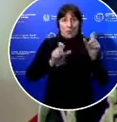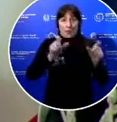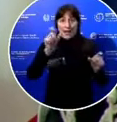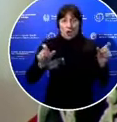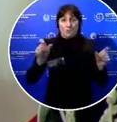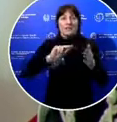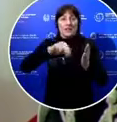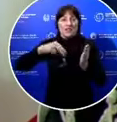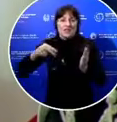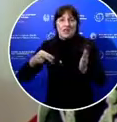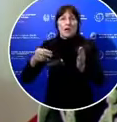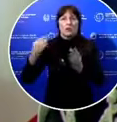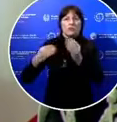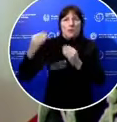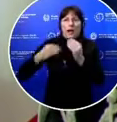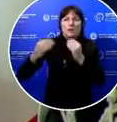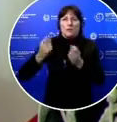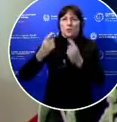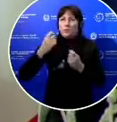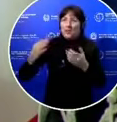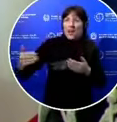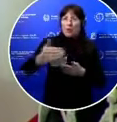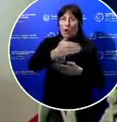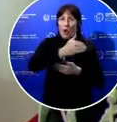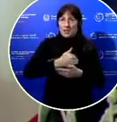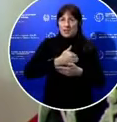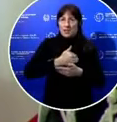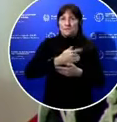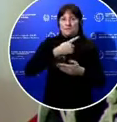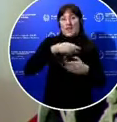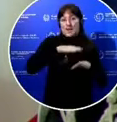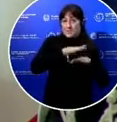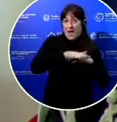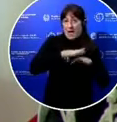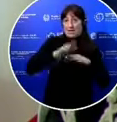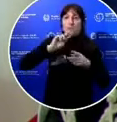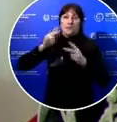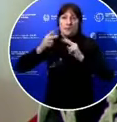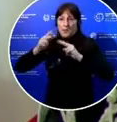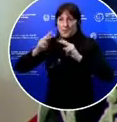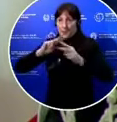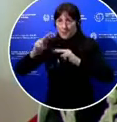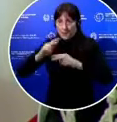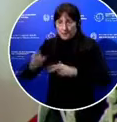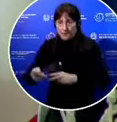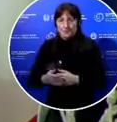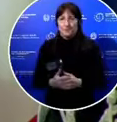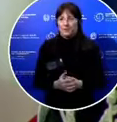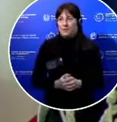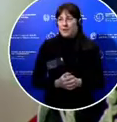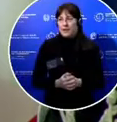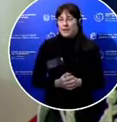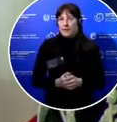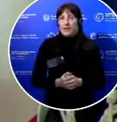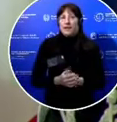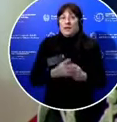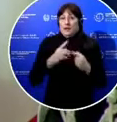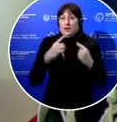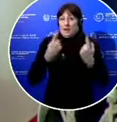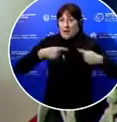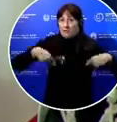Domande che hanno trovato chiare e puntuali risposte a cura degli esperti nel corso dei lavori. Tutti i lavori sono